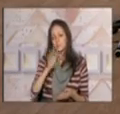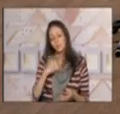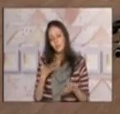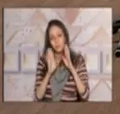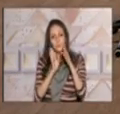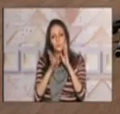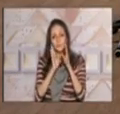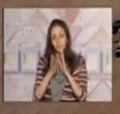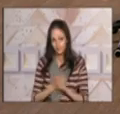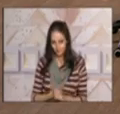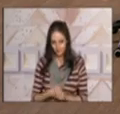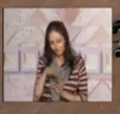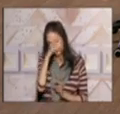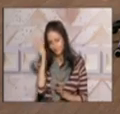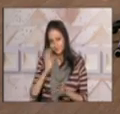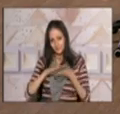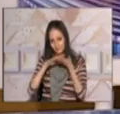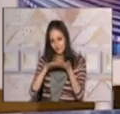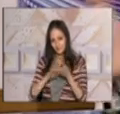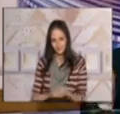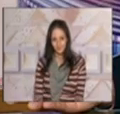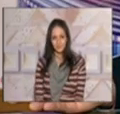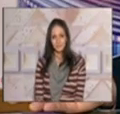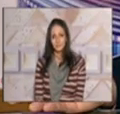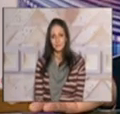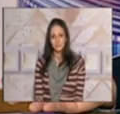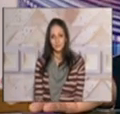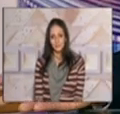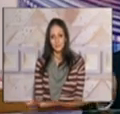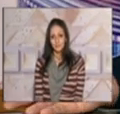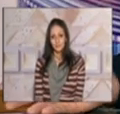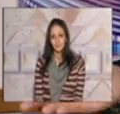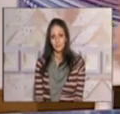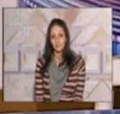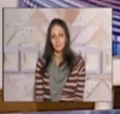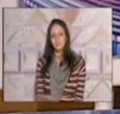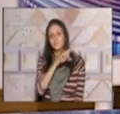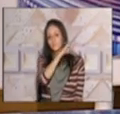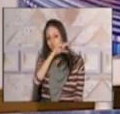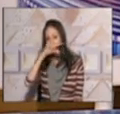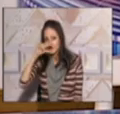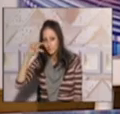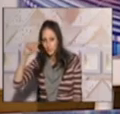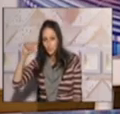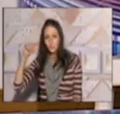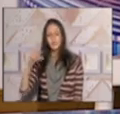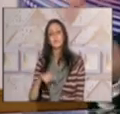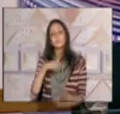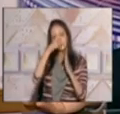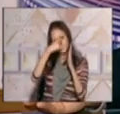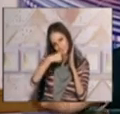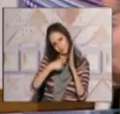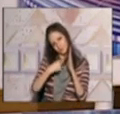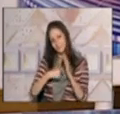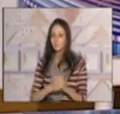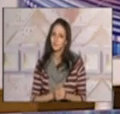زي ايه؟ فخدمات مثلا زي الـ الـ الـ الـ الشهر العقاري والتوثيق ابتدى يقدم خدمات الكترونيه.